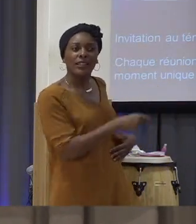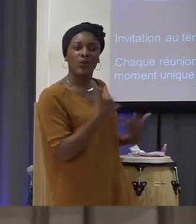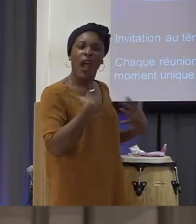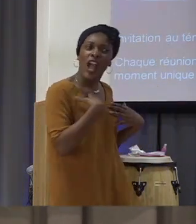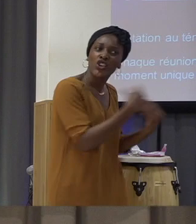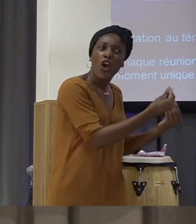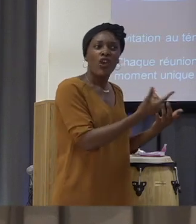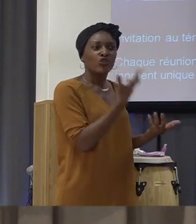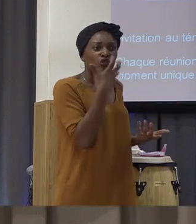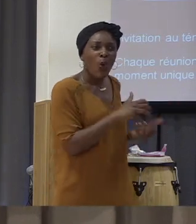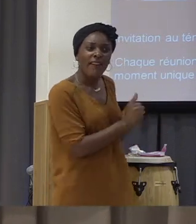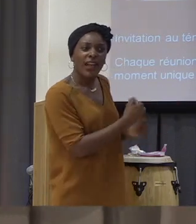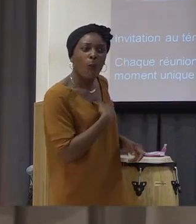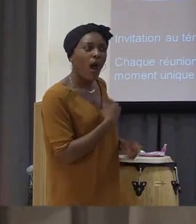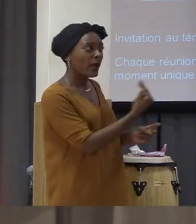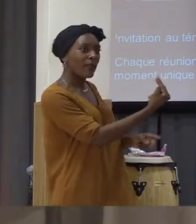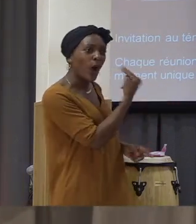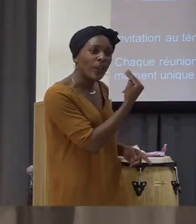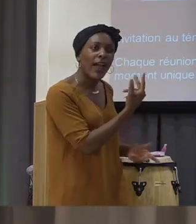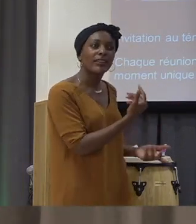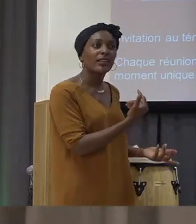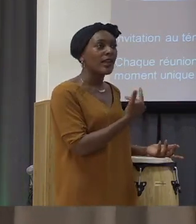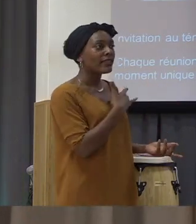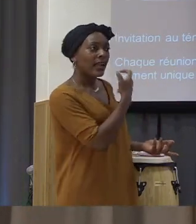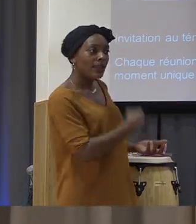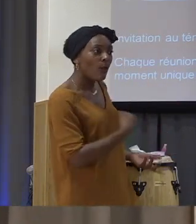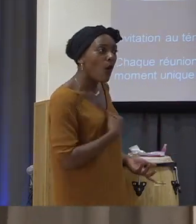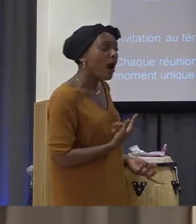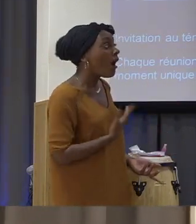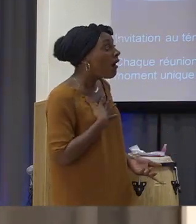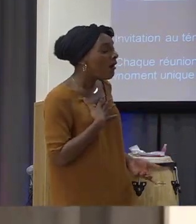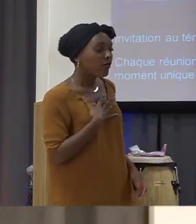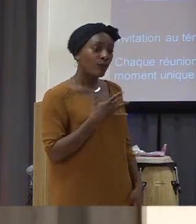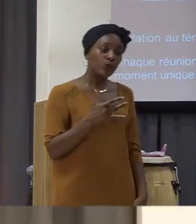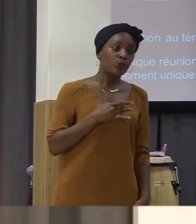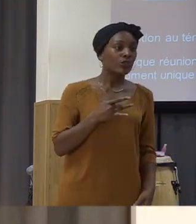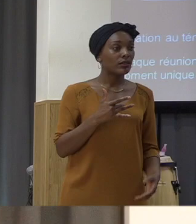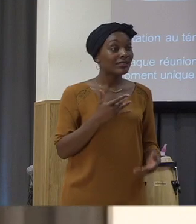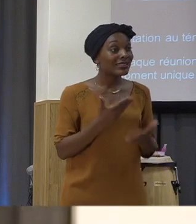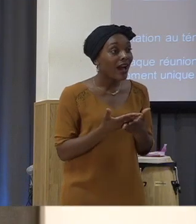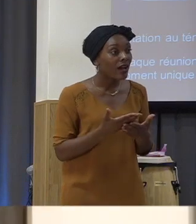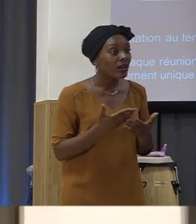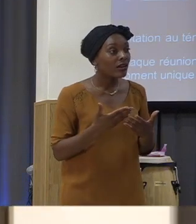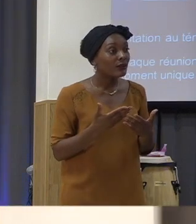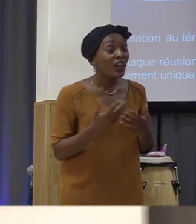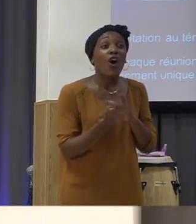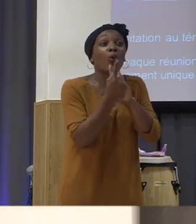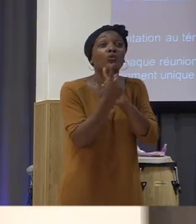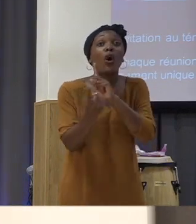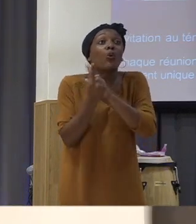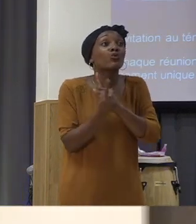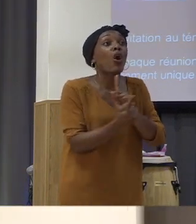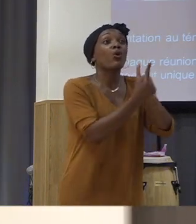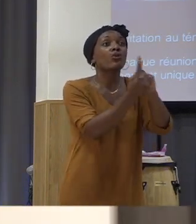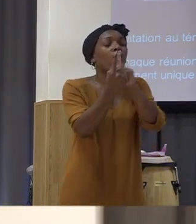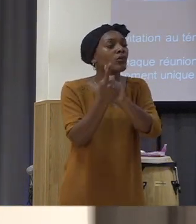accueilli, là, cette personne m'a regardé, il a semblé s'être intéressé à moi. Comprenez que chaque rencontre est un moment